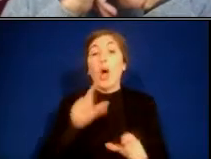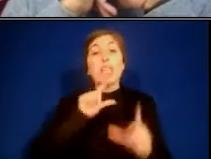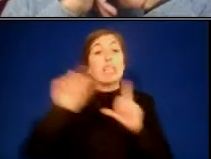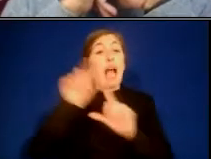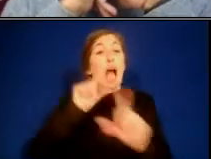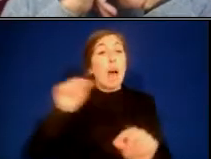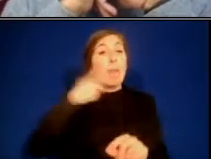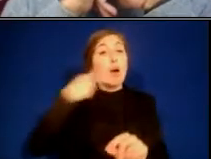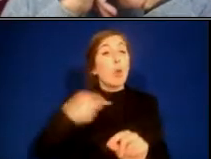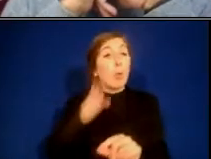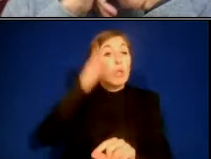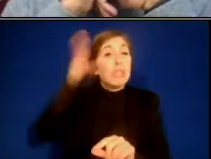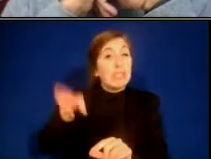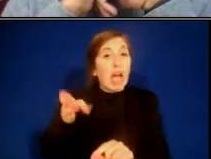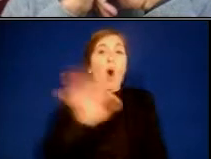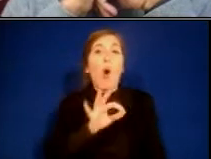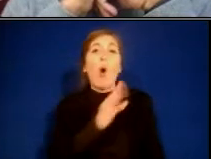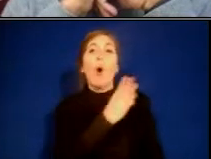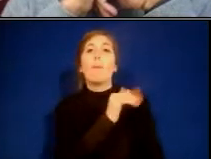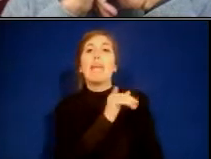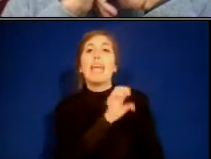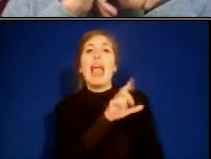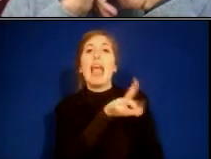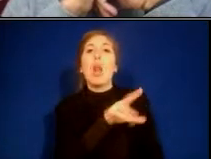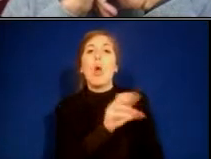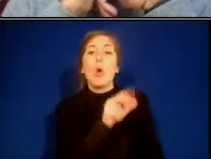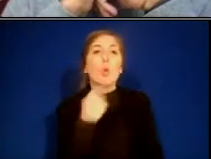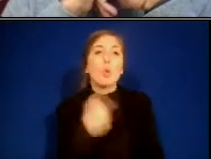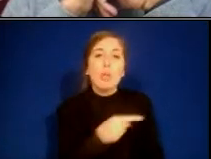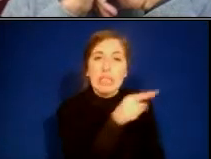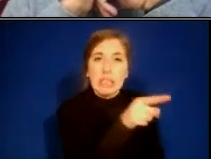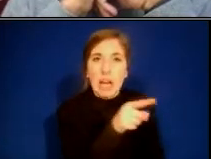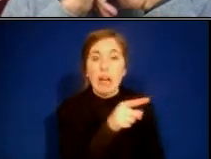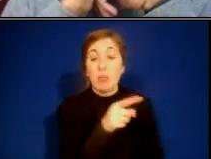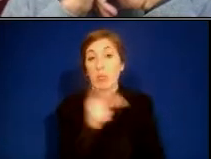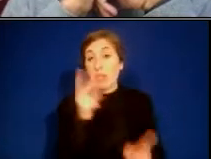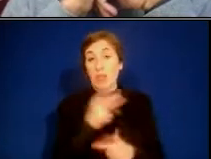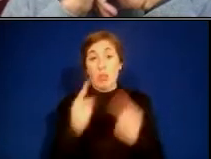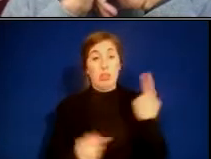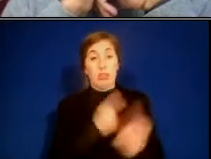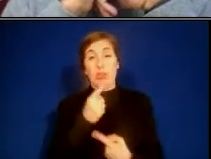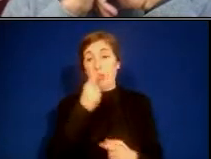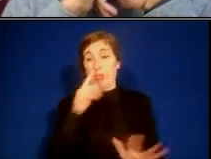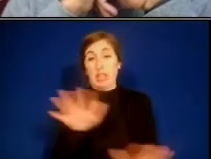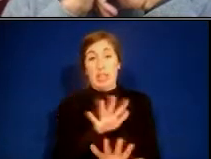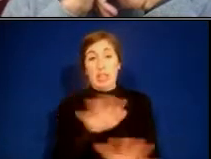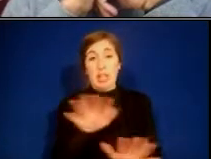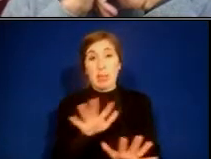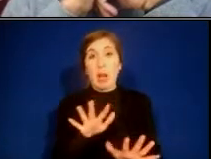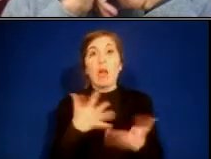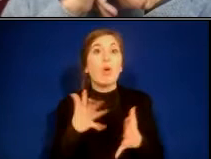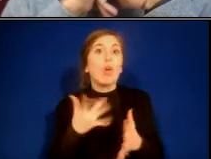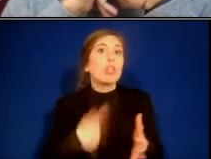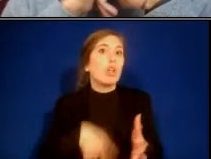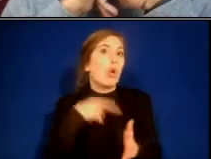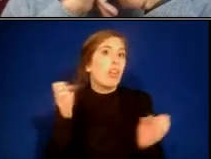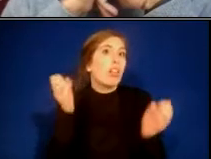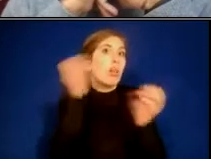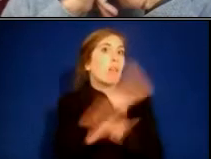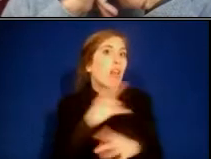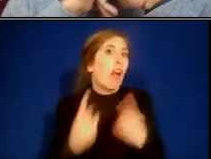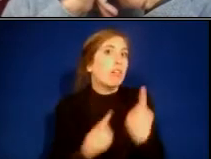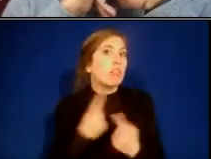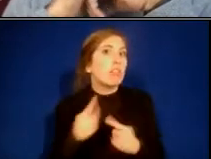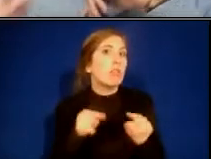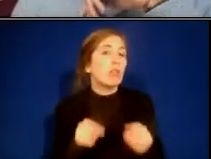Polonia perdura, tra l'altro, anche una situazione terribile. Ce ne siamo forse dimenticati, appunto, perché poi